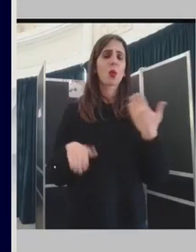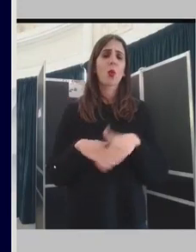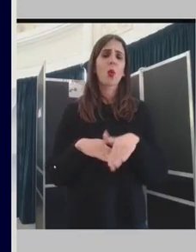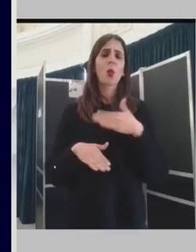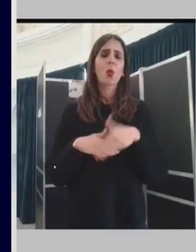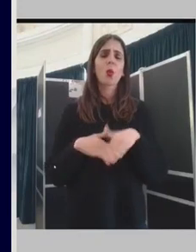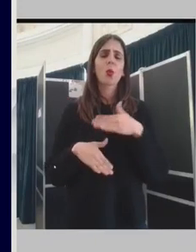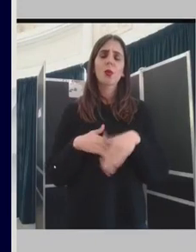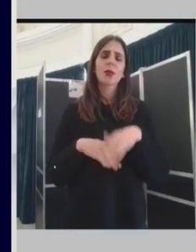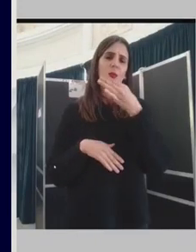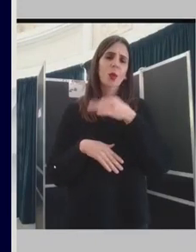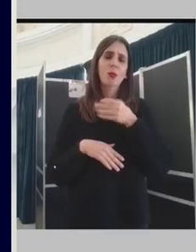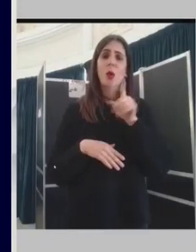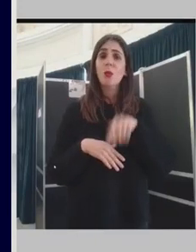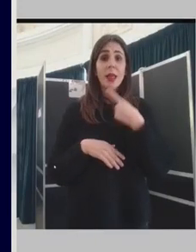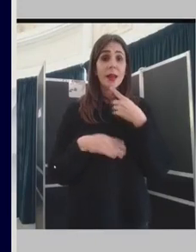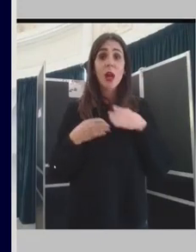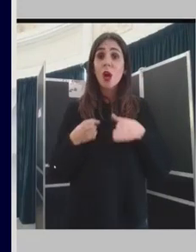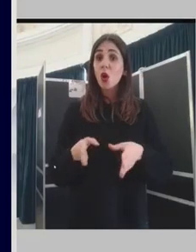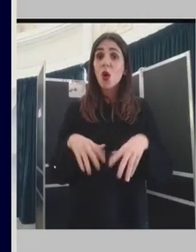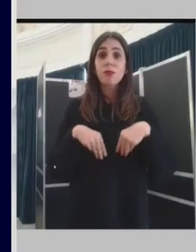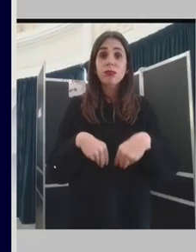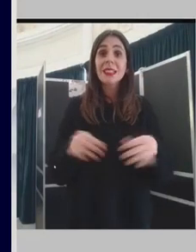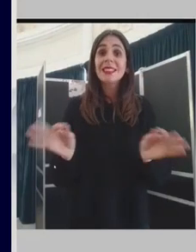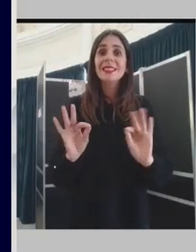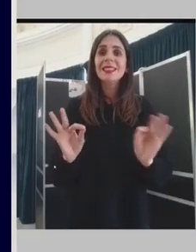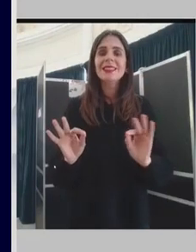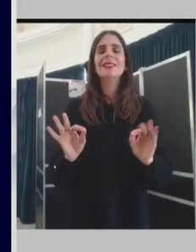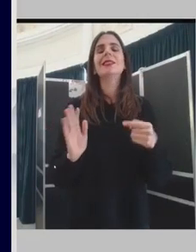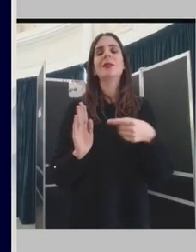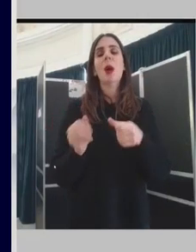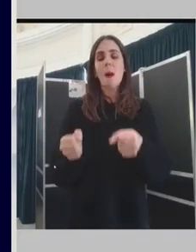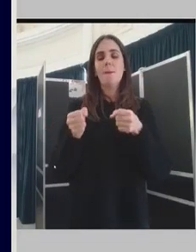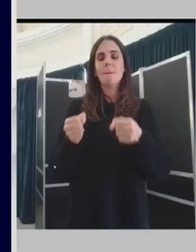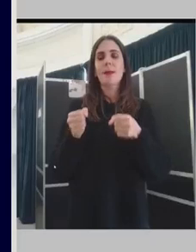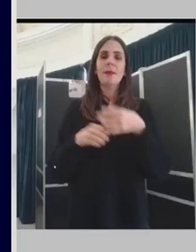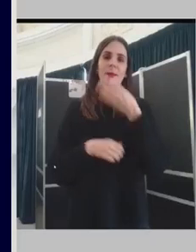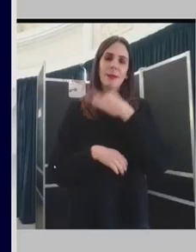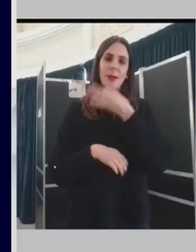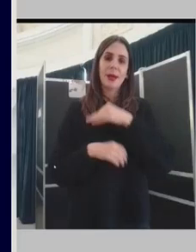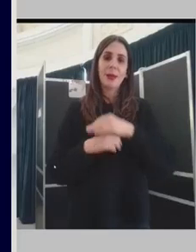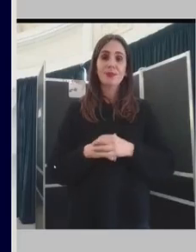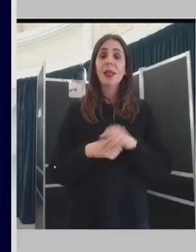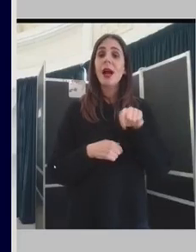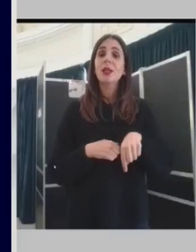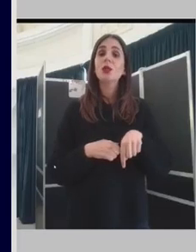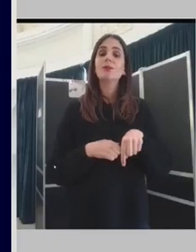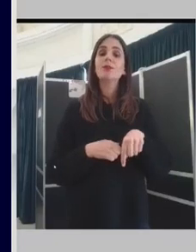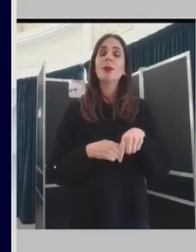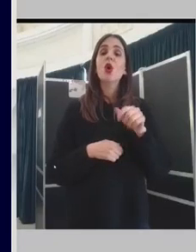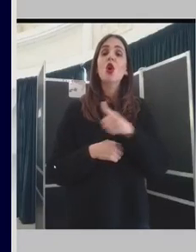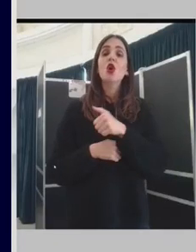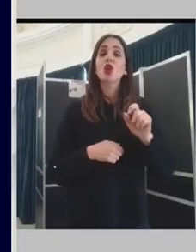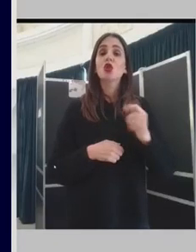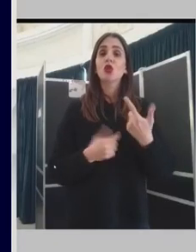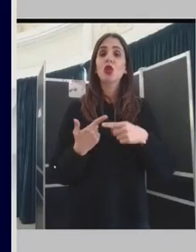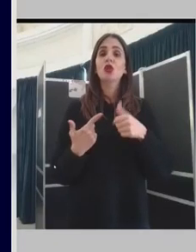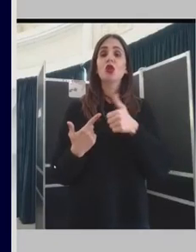chi non ha mai fatto il corso, diciamo, perché spiega tutto quanto. Poi oggi, chiamando il 118, il 112, il